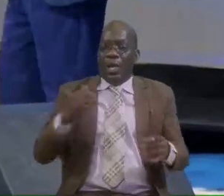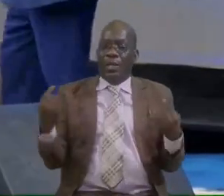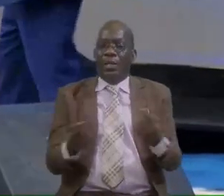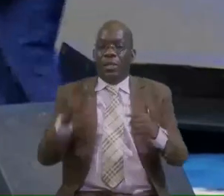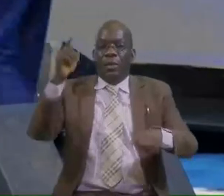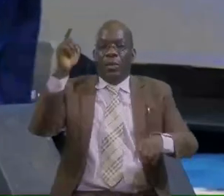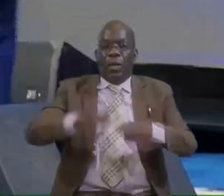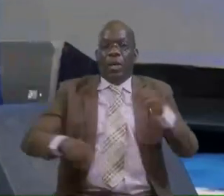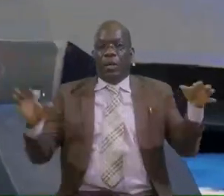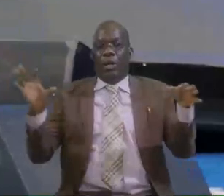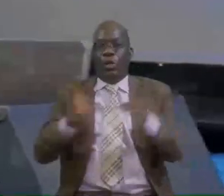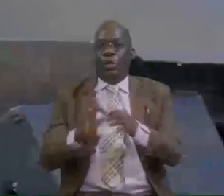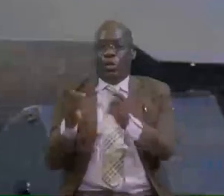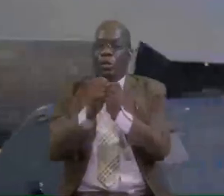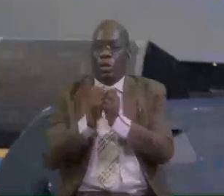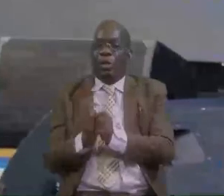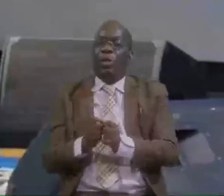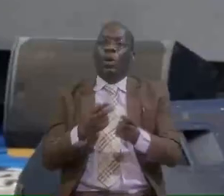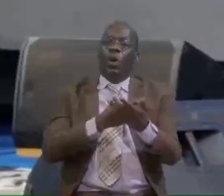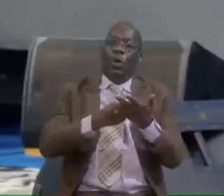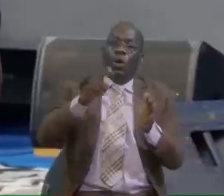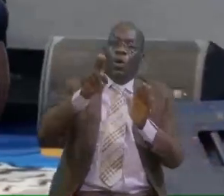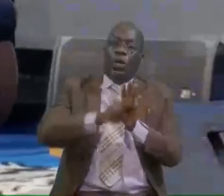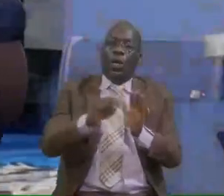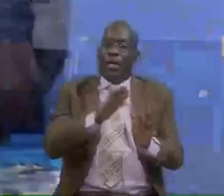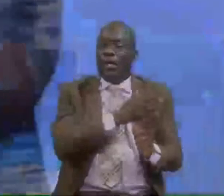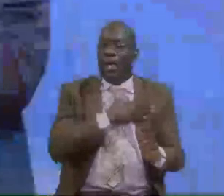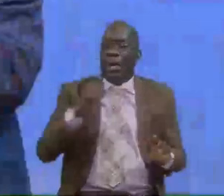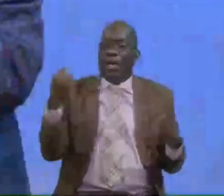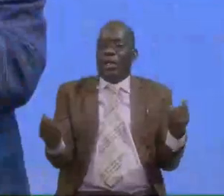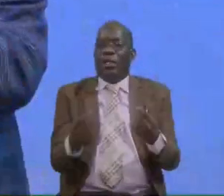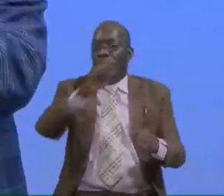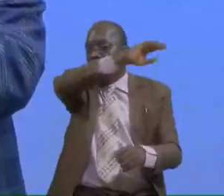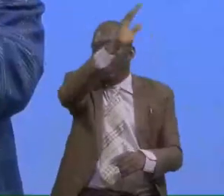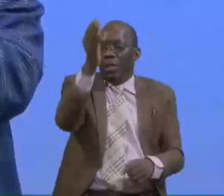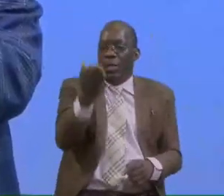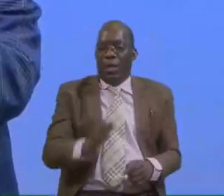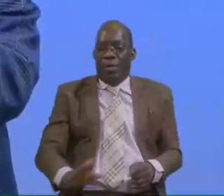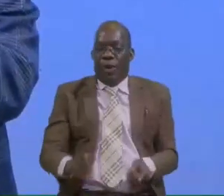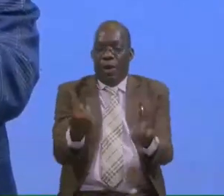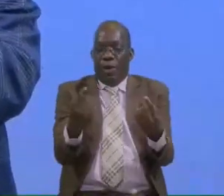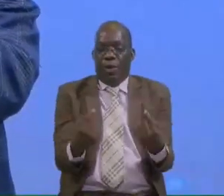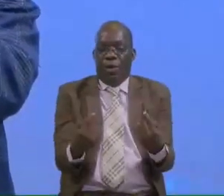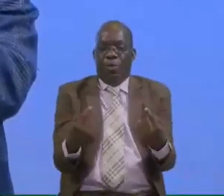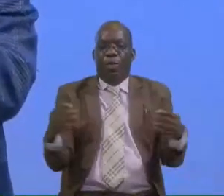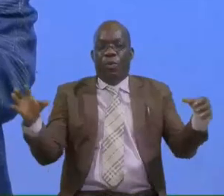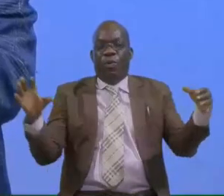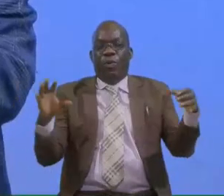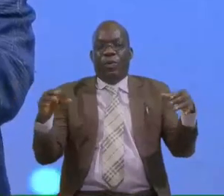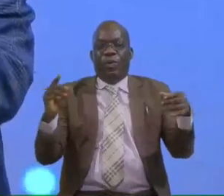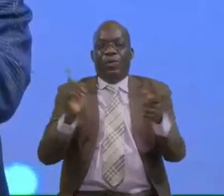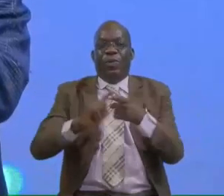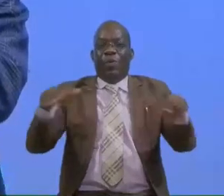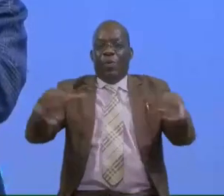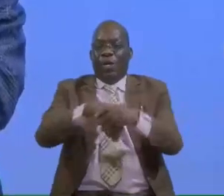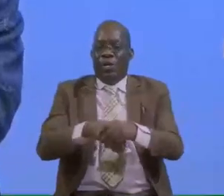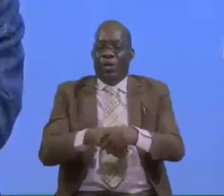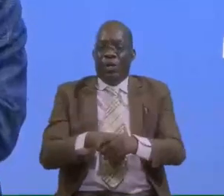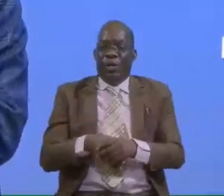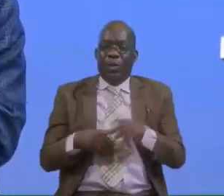pas aller ensemble. La sainteté et le péché ne vont jamais de pair,